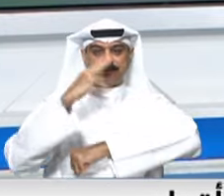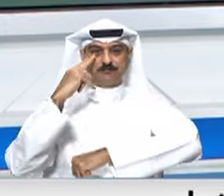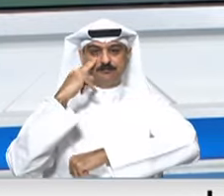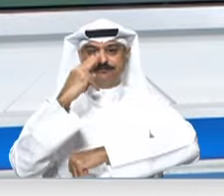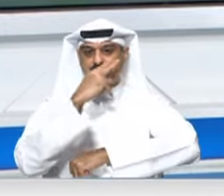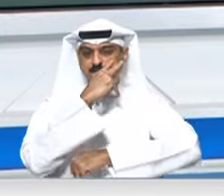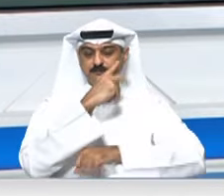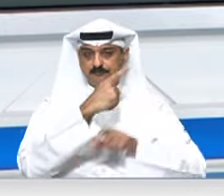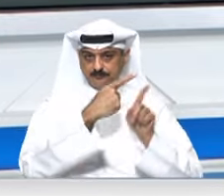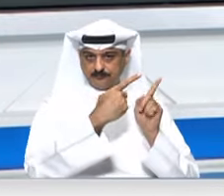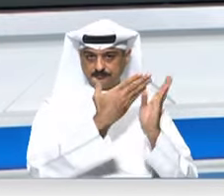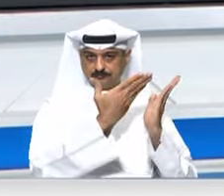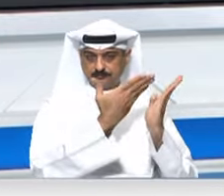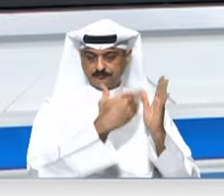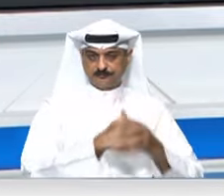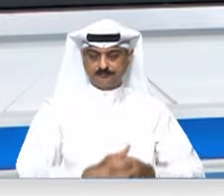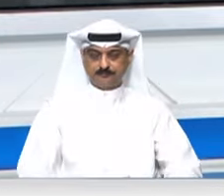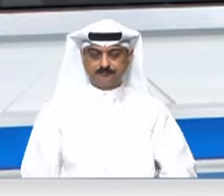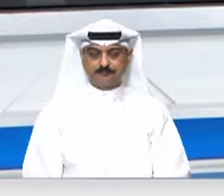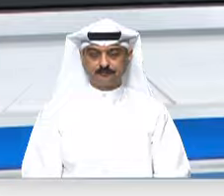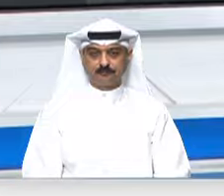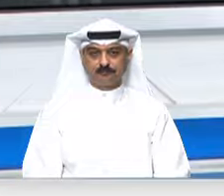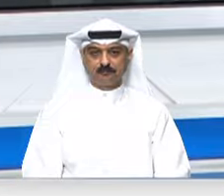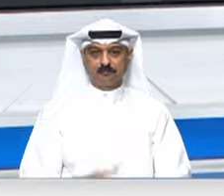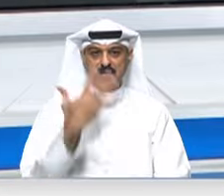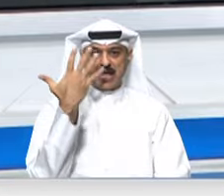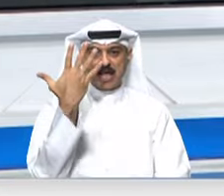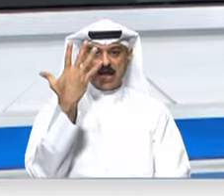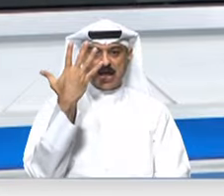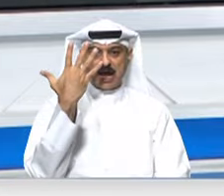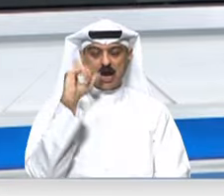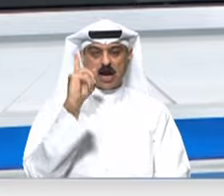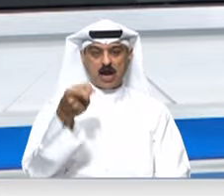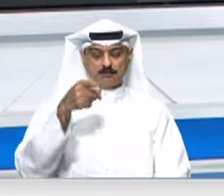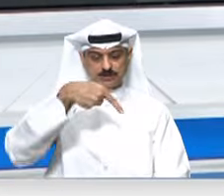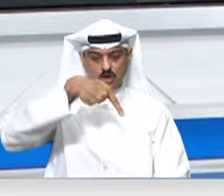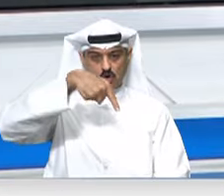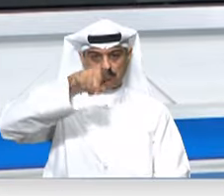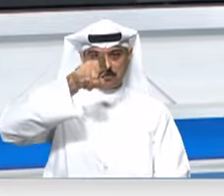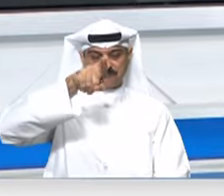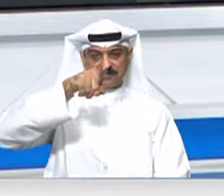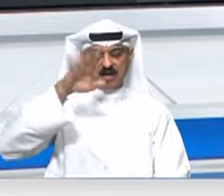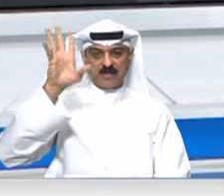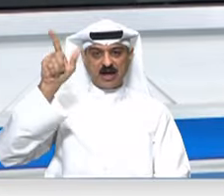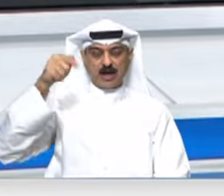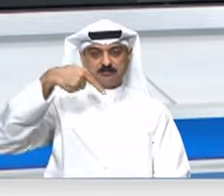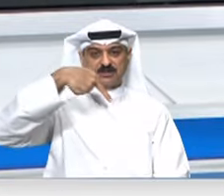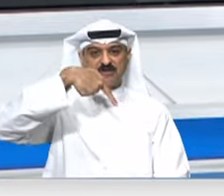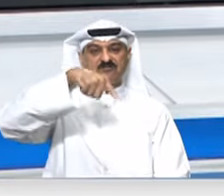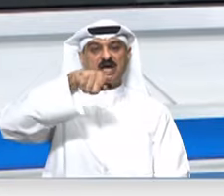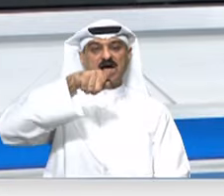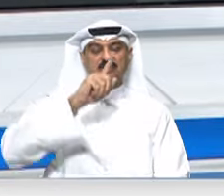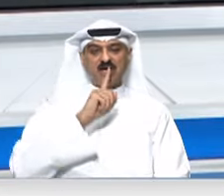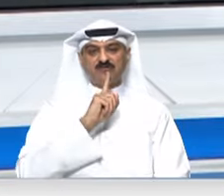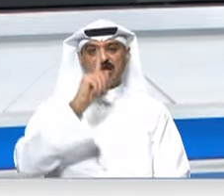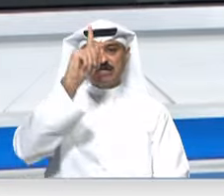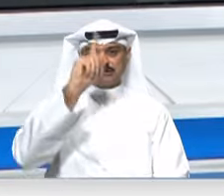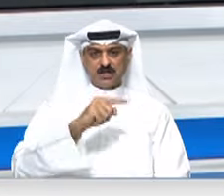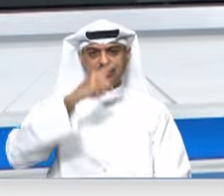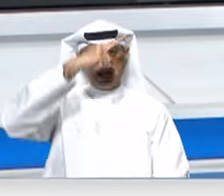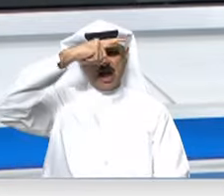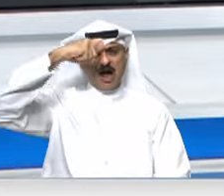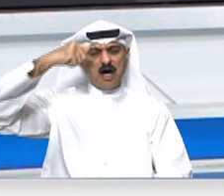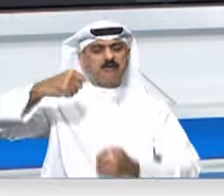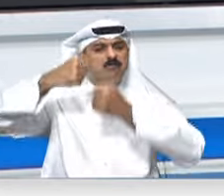6 و51 دقيقه اما الطقس المتوقع باذن الله خلال الايام الخمسه القادمه اجواء